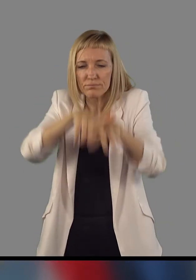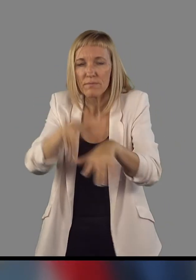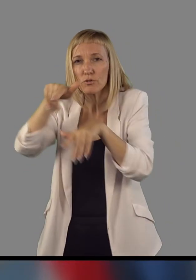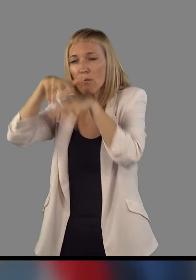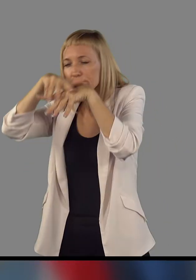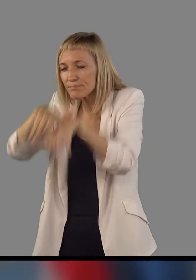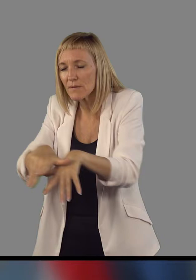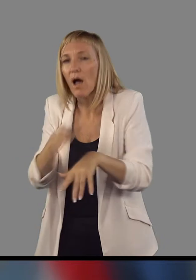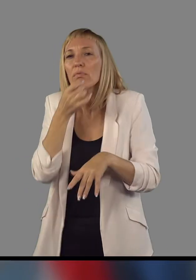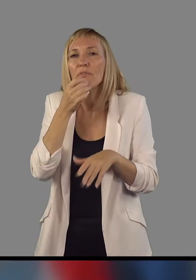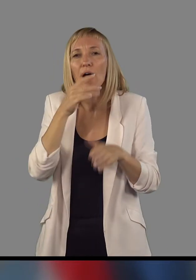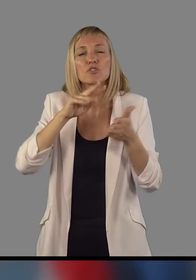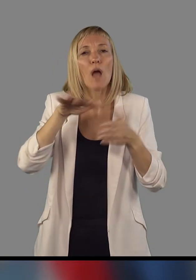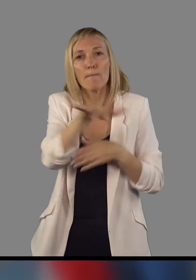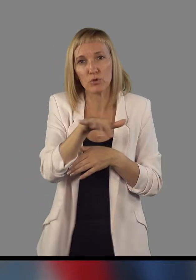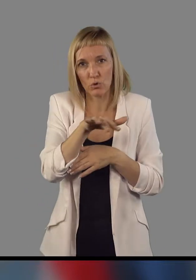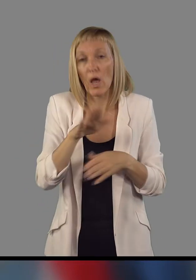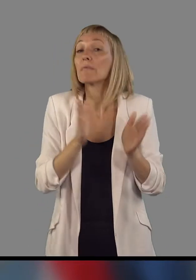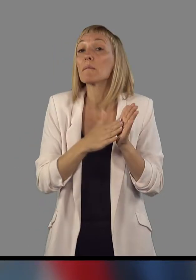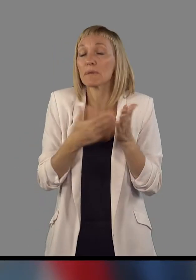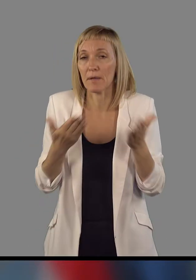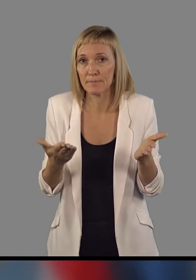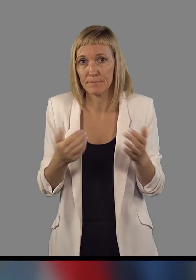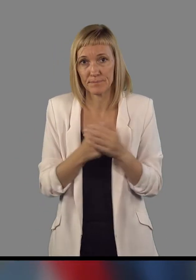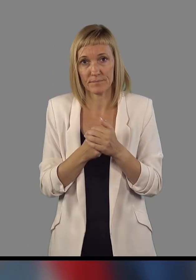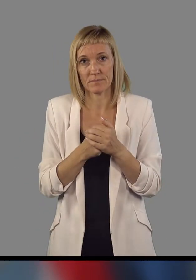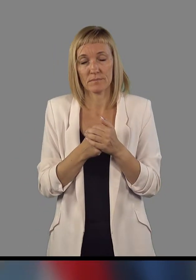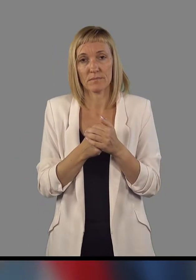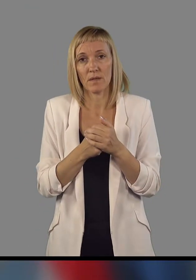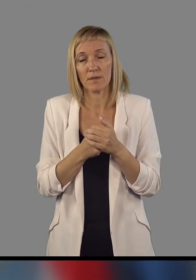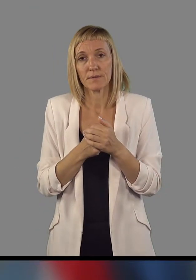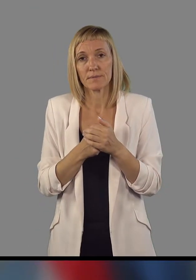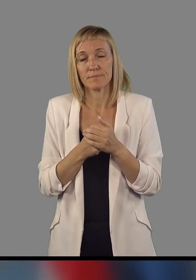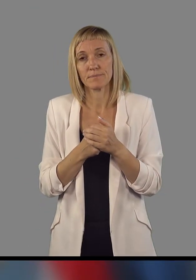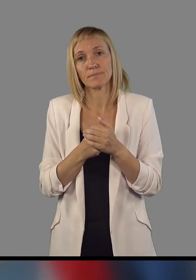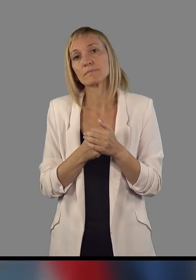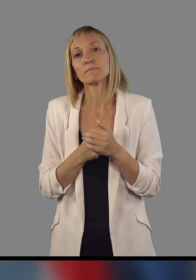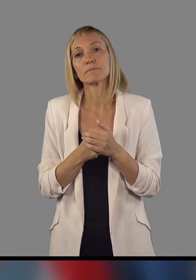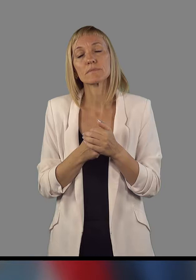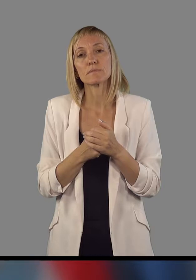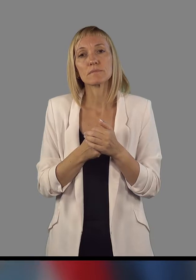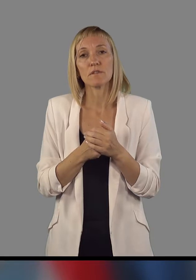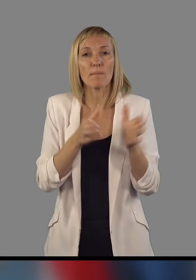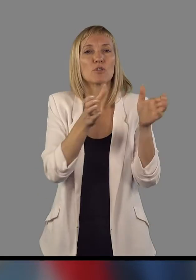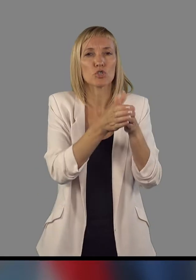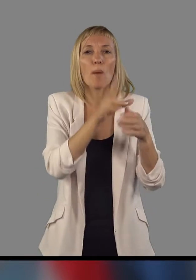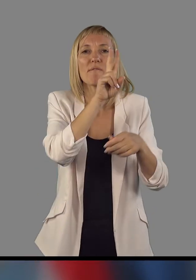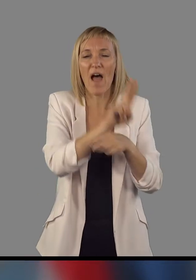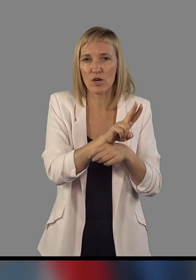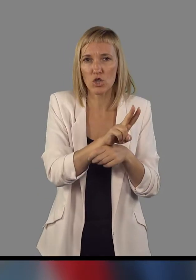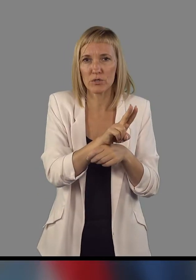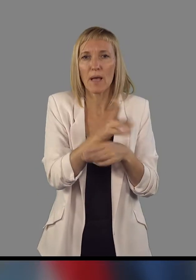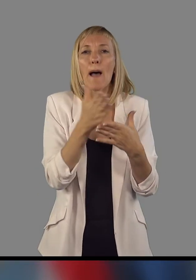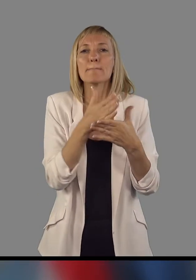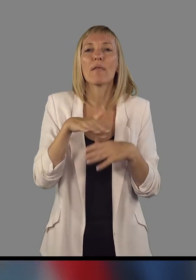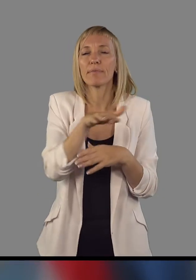bolj konkretne prioritetna področja. Recimo, v ta